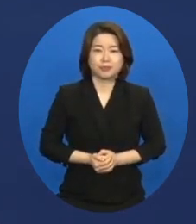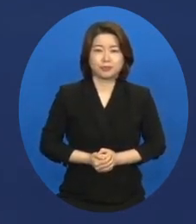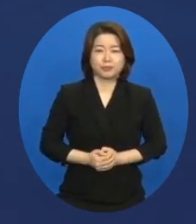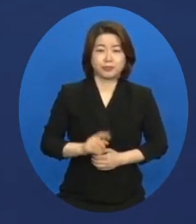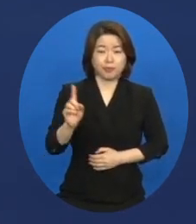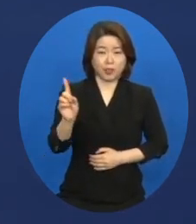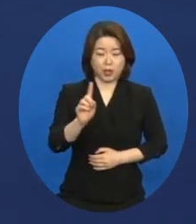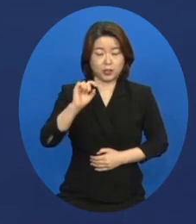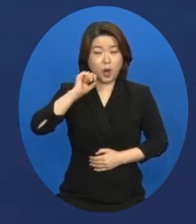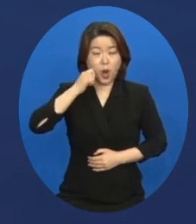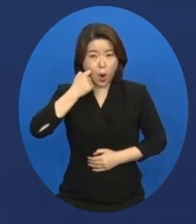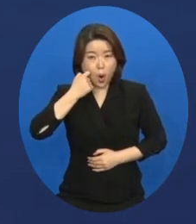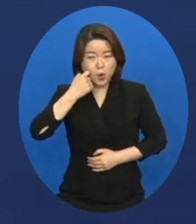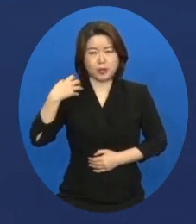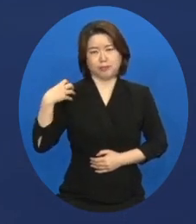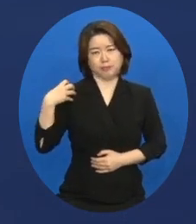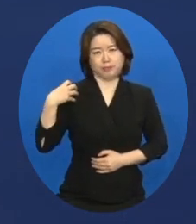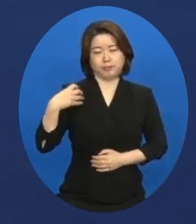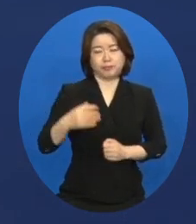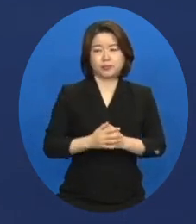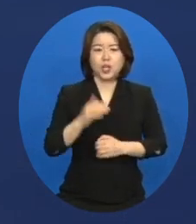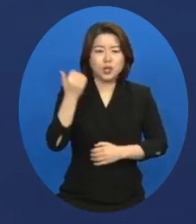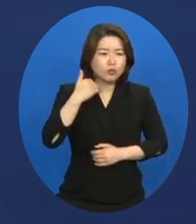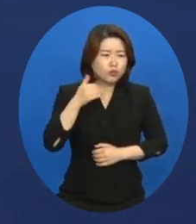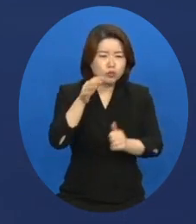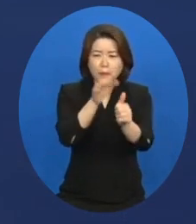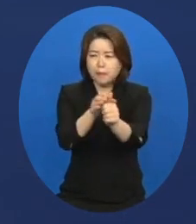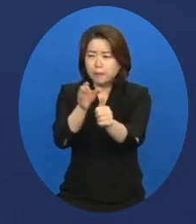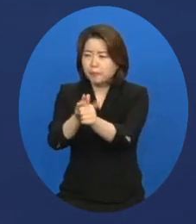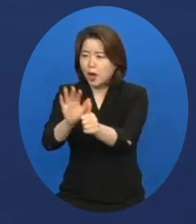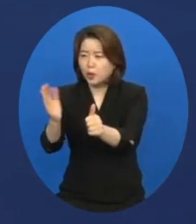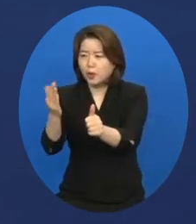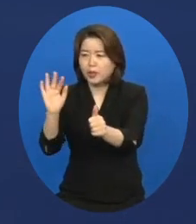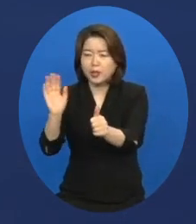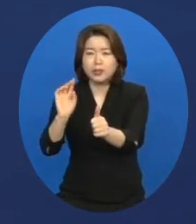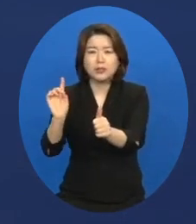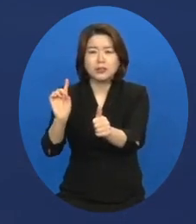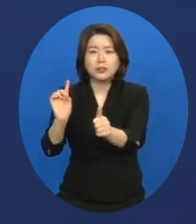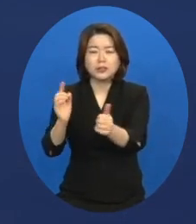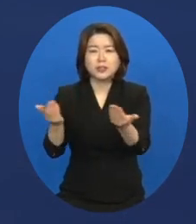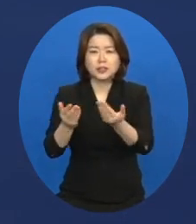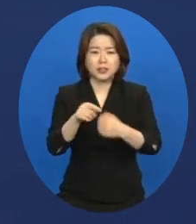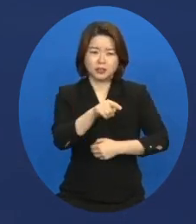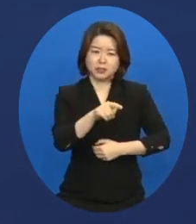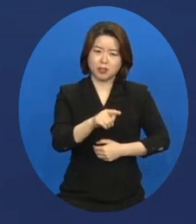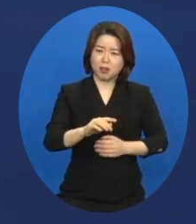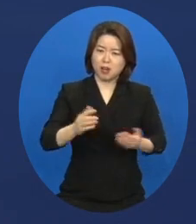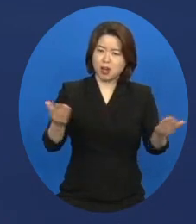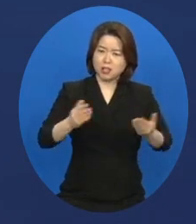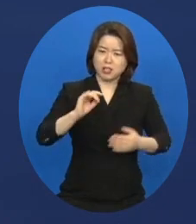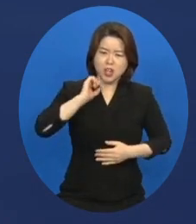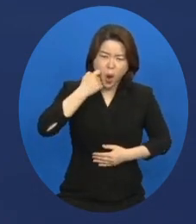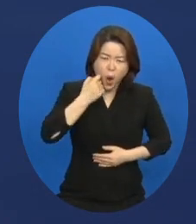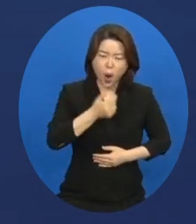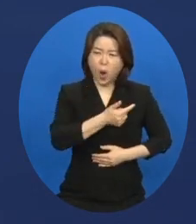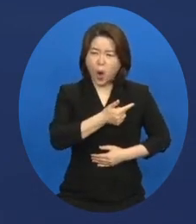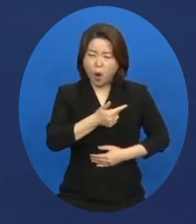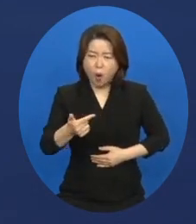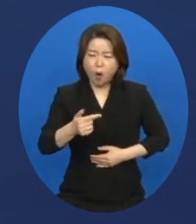어떤 어려운 사명, 누군가는 책임져 줘야 될 일이 있는데 그 일이 너무 어렵고 희생이 크기 때문에